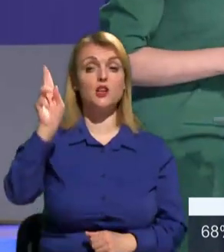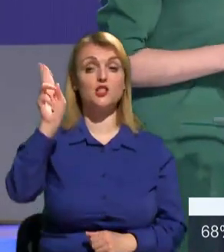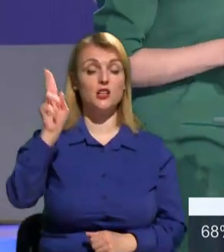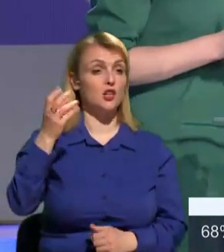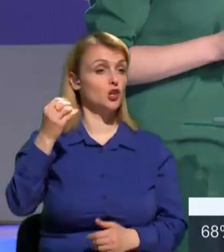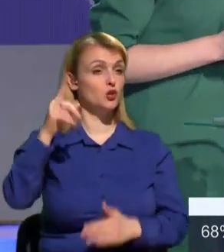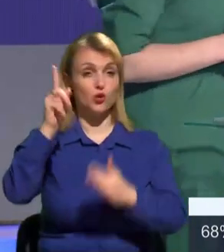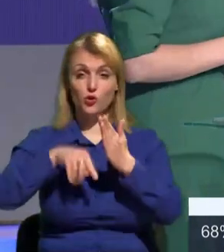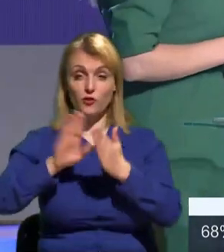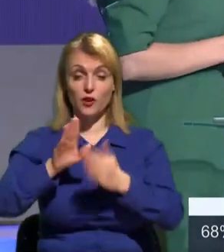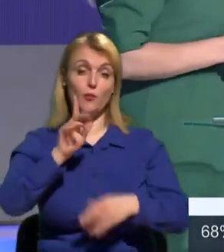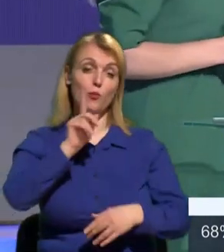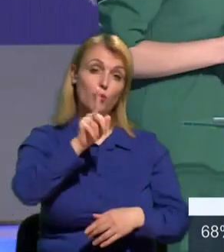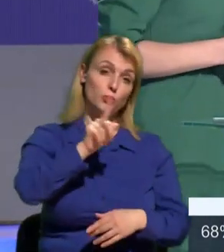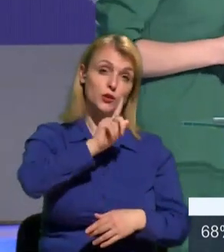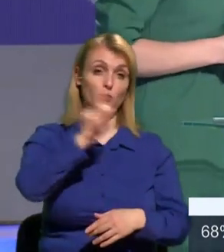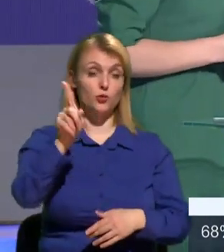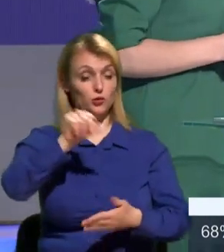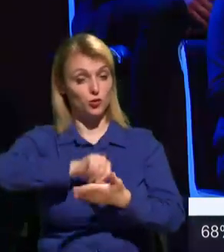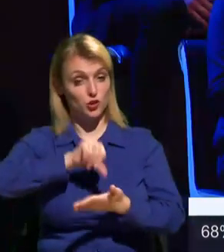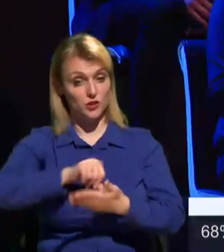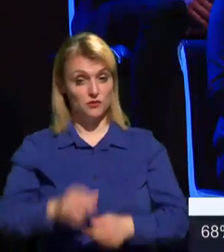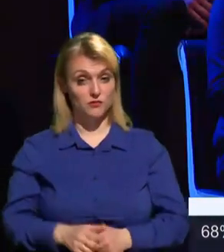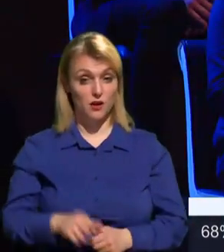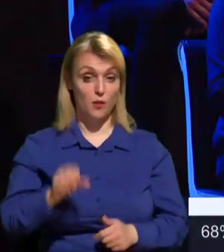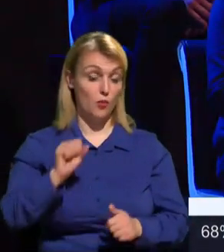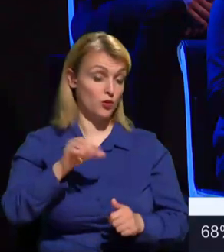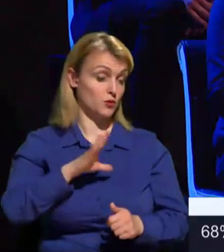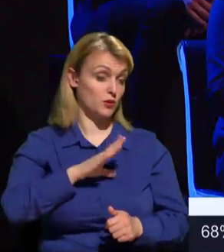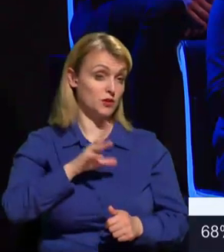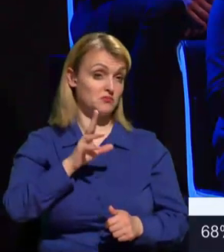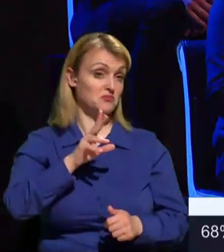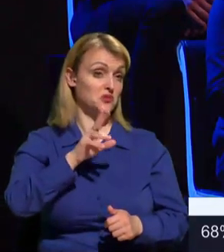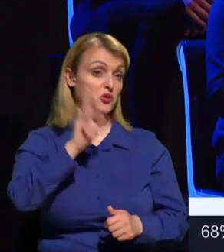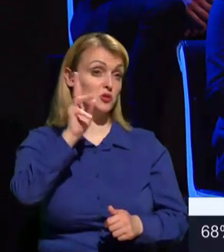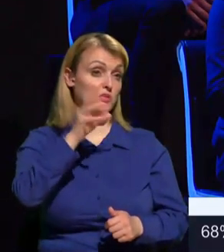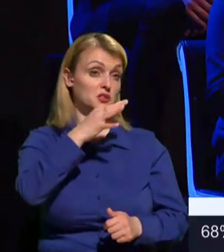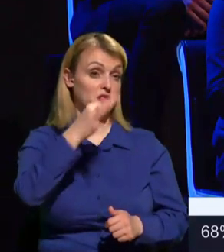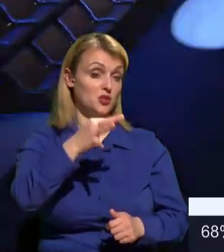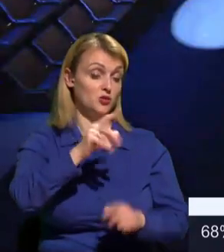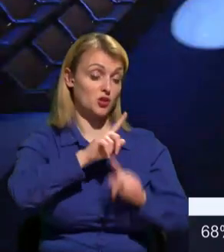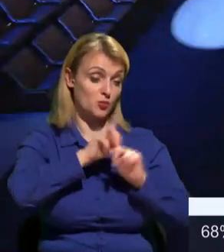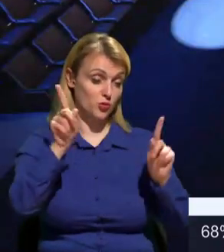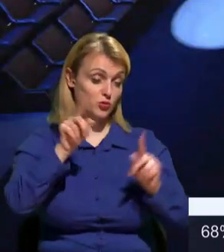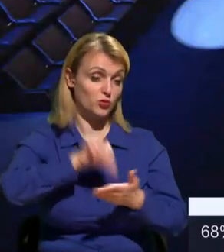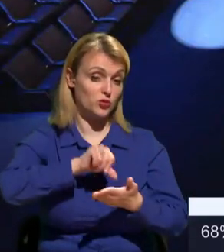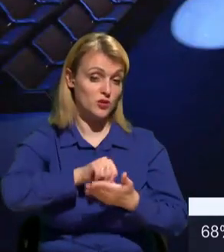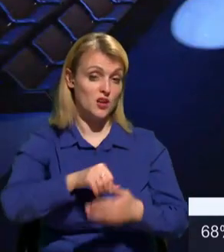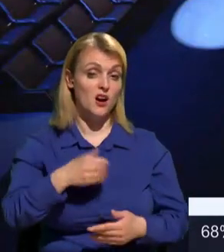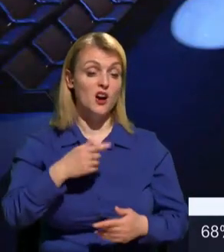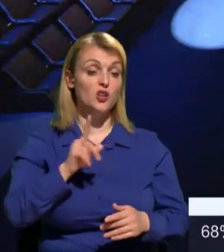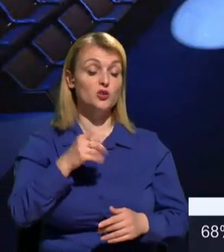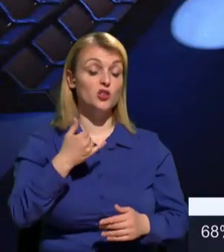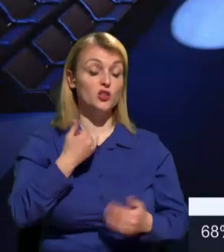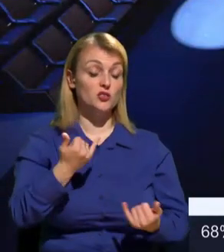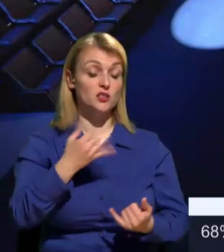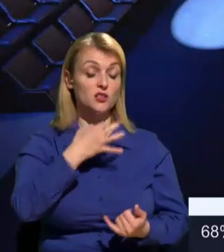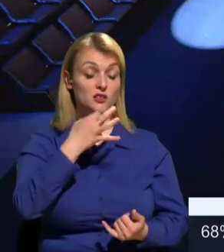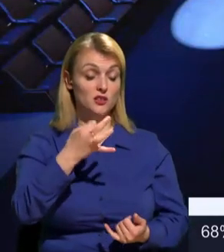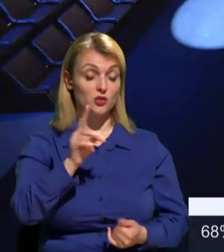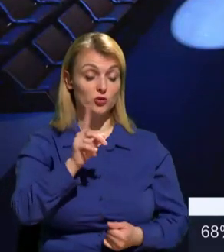nu sunt siguri dacă vor merge sau chiar nu vor merge la acest scrutin. Eu ceea ce am vrut să menționez că duminică este o